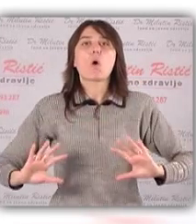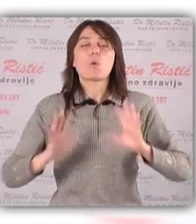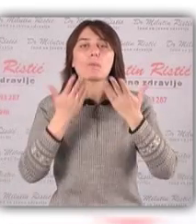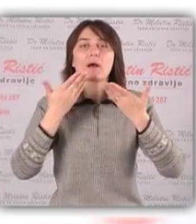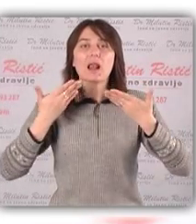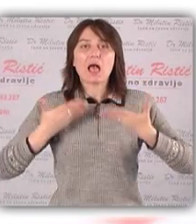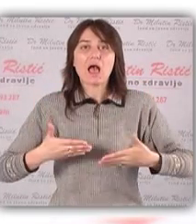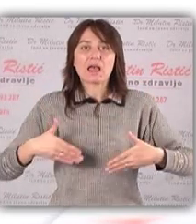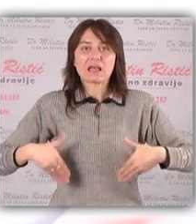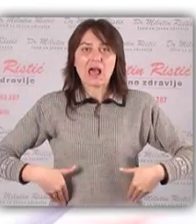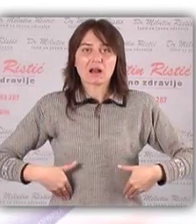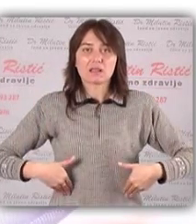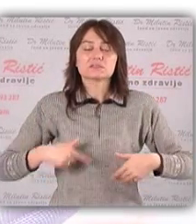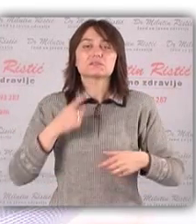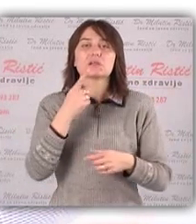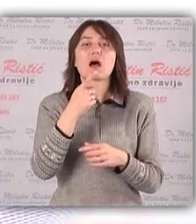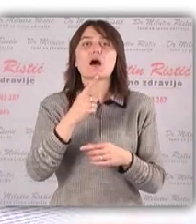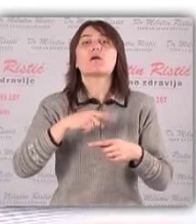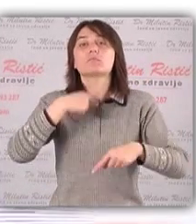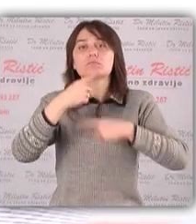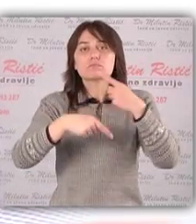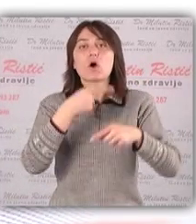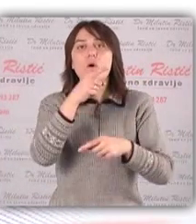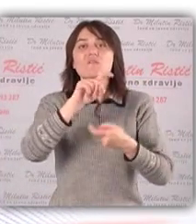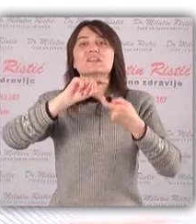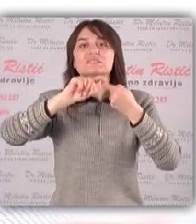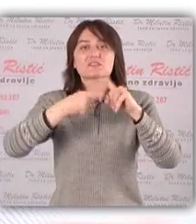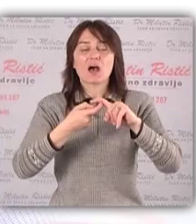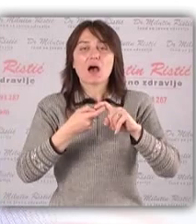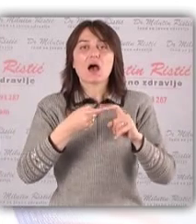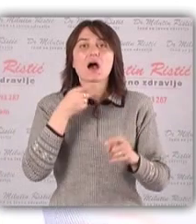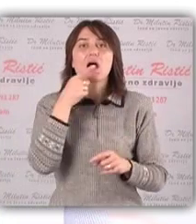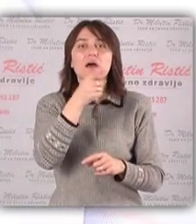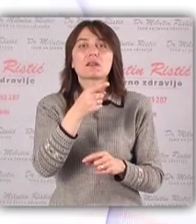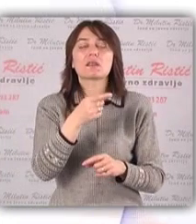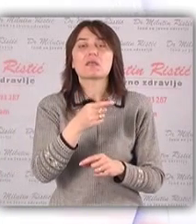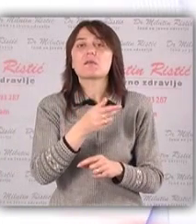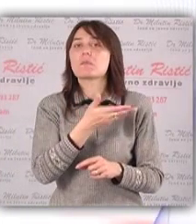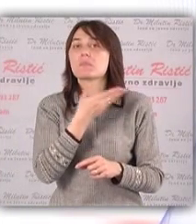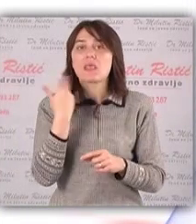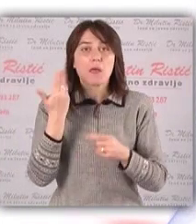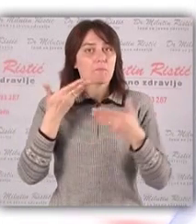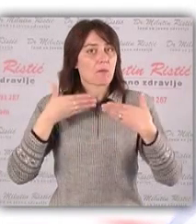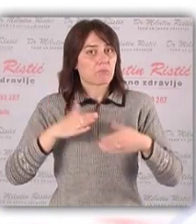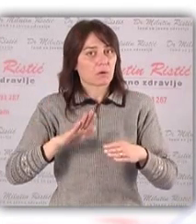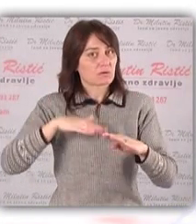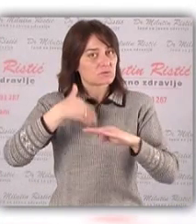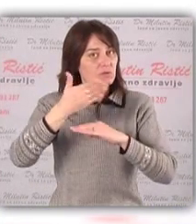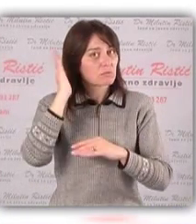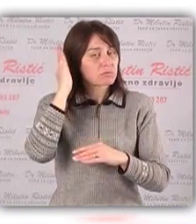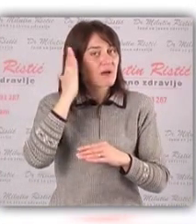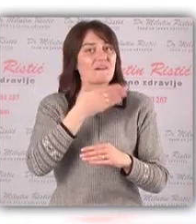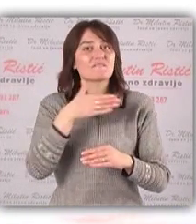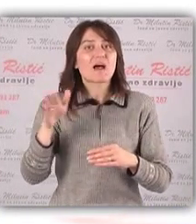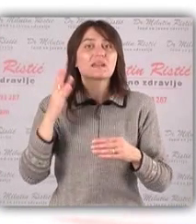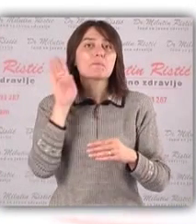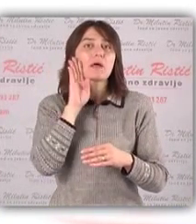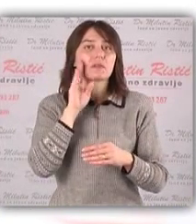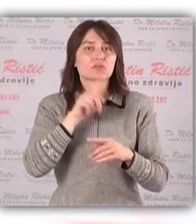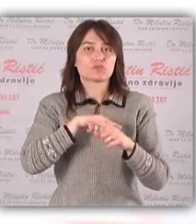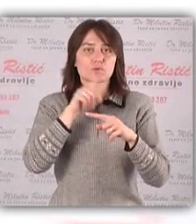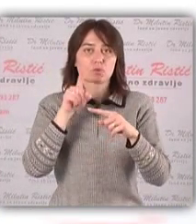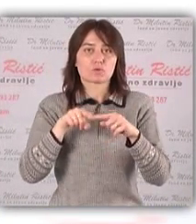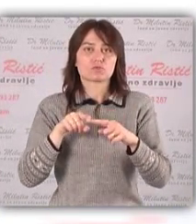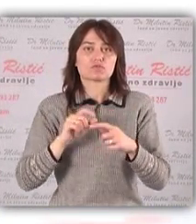upalna stanja u maloj karlici, a posljedice ovakvih stvari su sterilitet, odnosno češća pojava